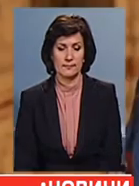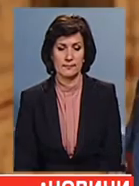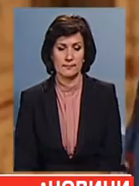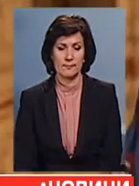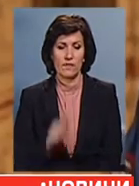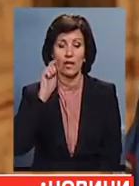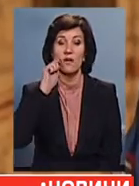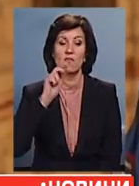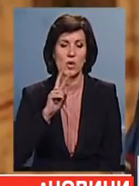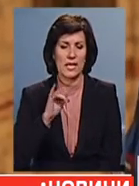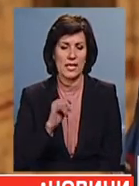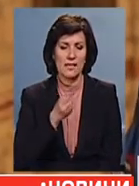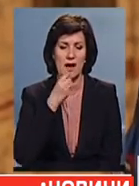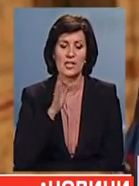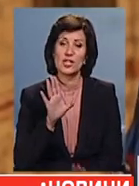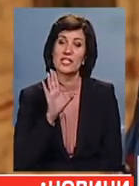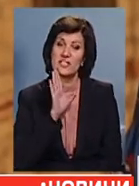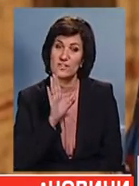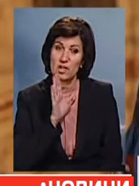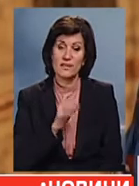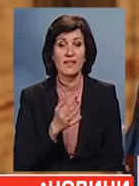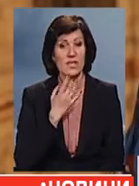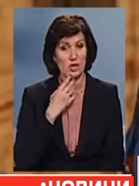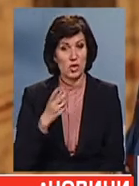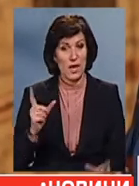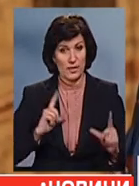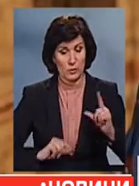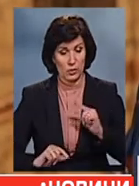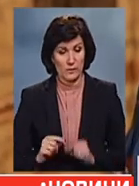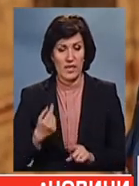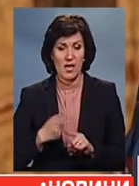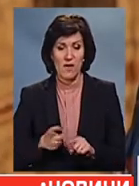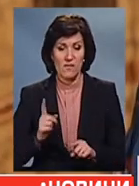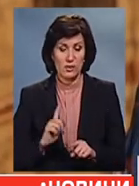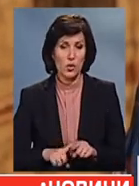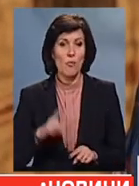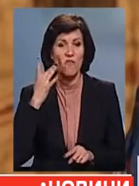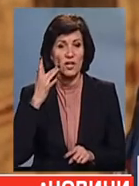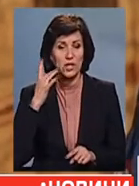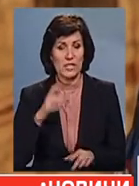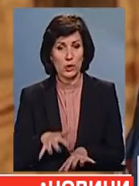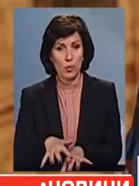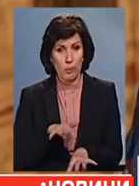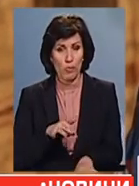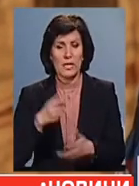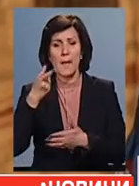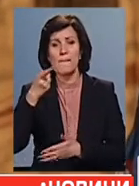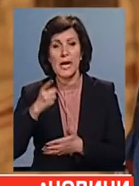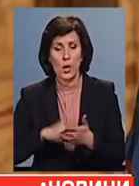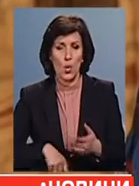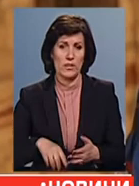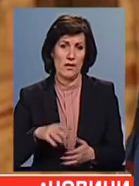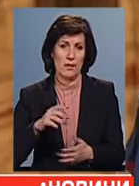творчість. В Україні гарні не лише дівчата, а й національні костюми. У цьому вибагливу вашингтонську публіку переконували відомі українські